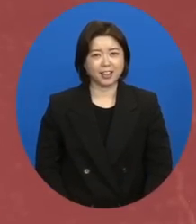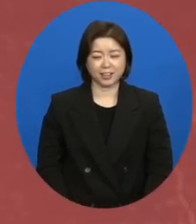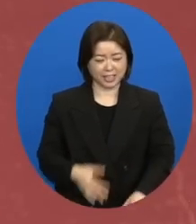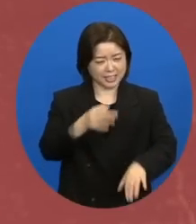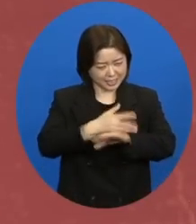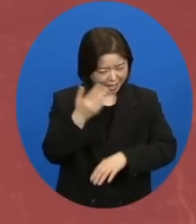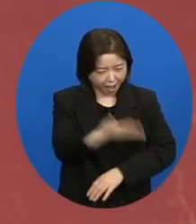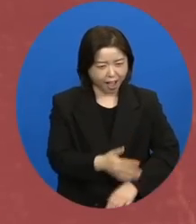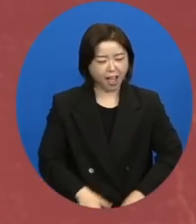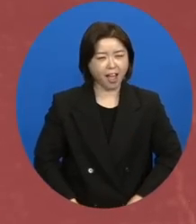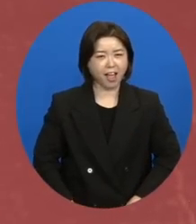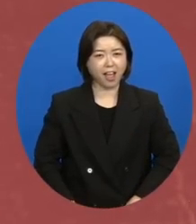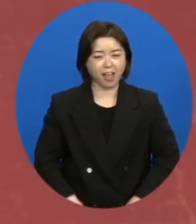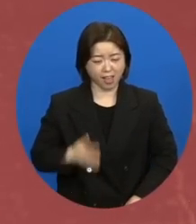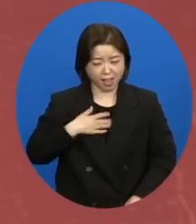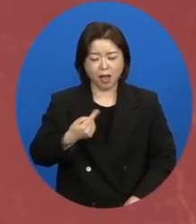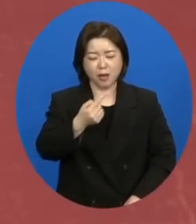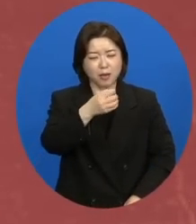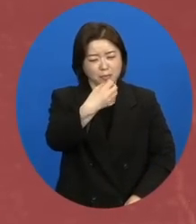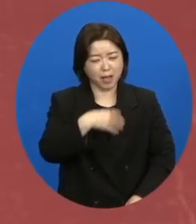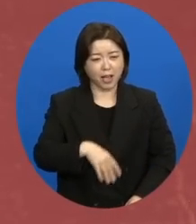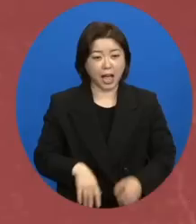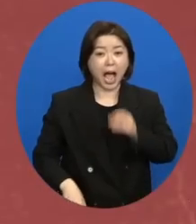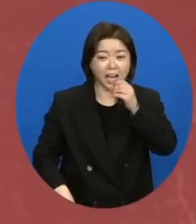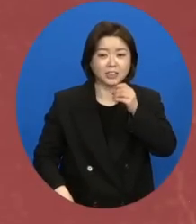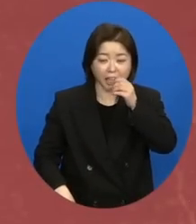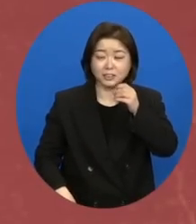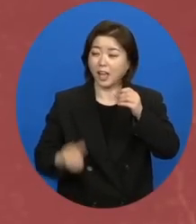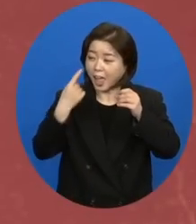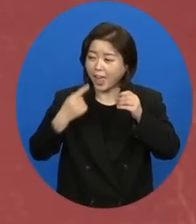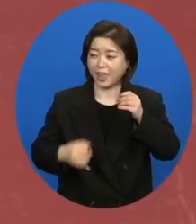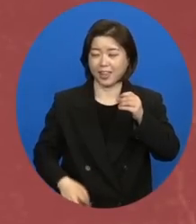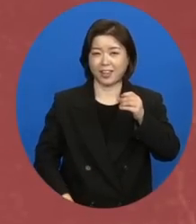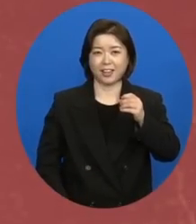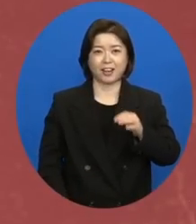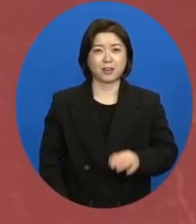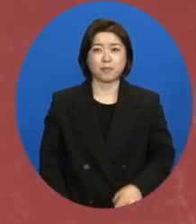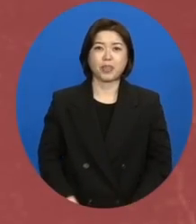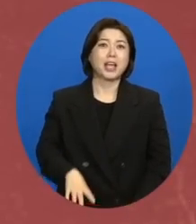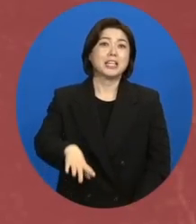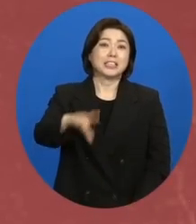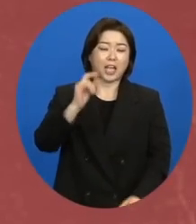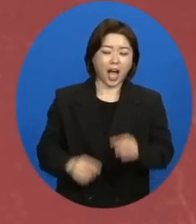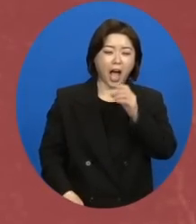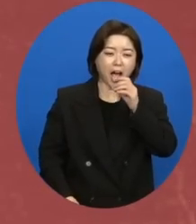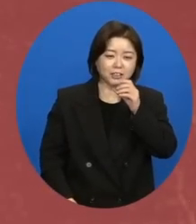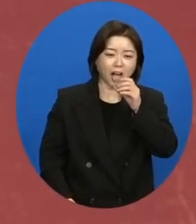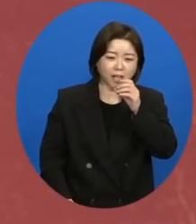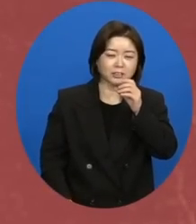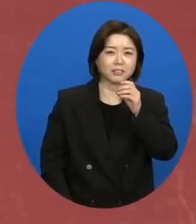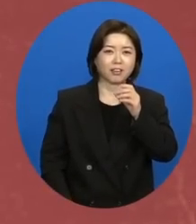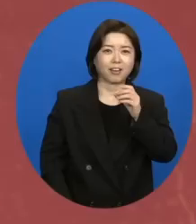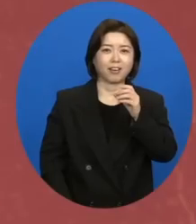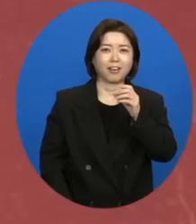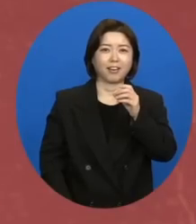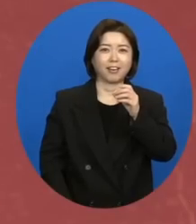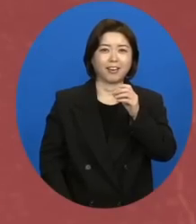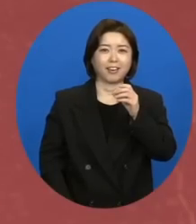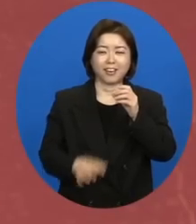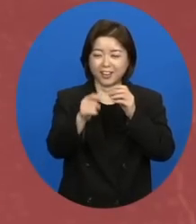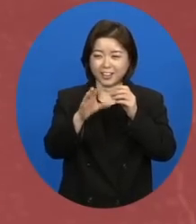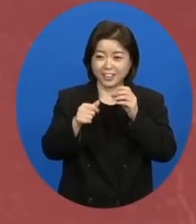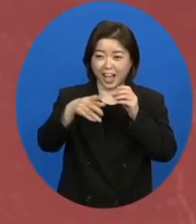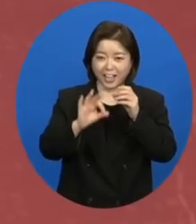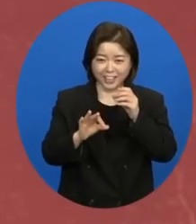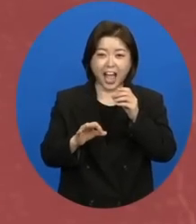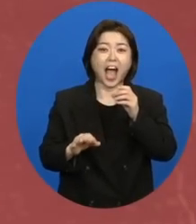사줄 텐데 얘기하면 그냥 씹어 먹어라. 그래가지고 처음 씹어먹은 거예요. 야 그게